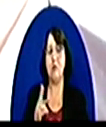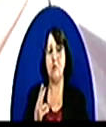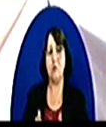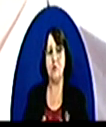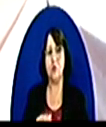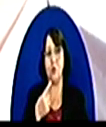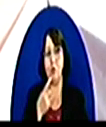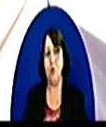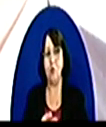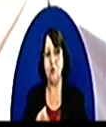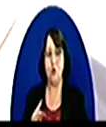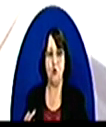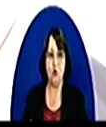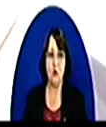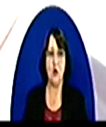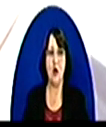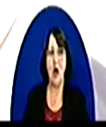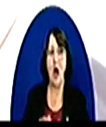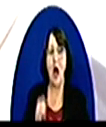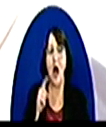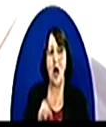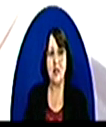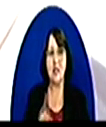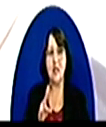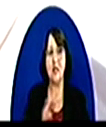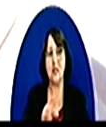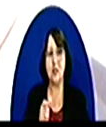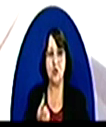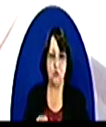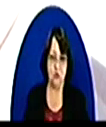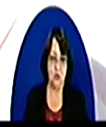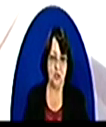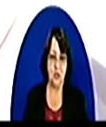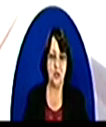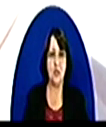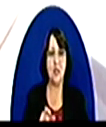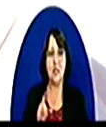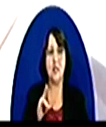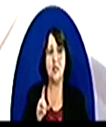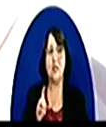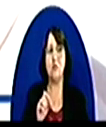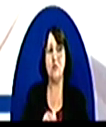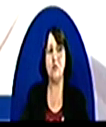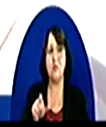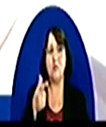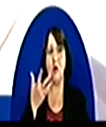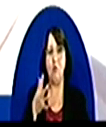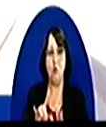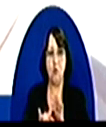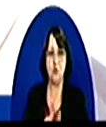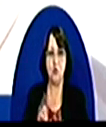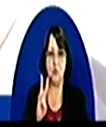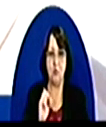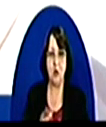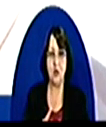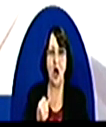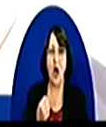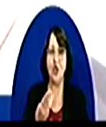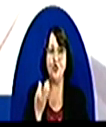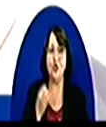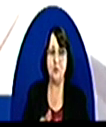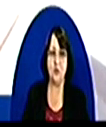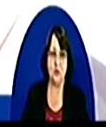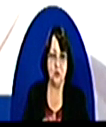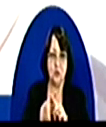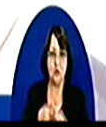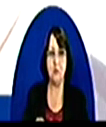бас өөрчлөлтүүд бол орсон. Алт эрдэнэ шиг үнтэй эрдэнэ 5 хошуу малынхаа ашиг шимийг дээшлүүлж